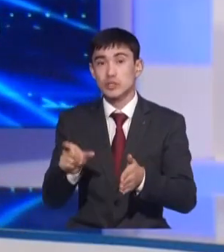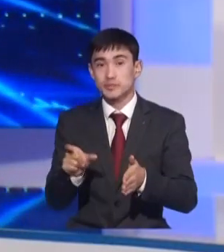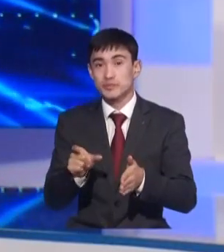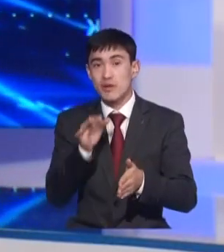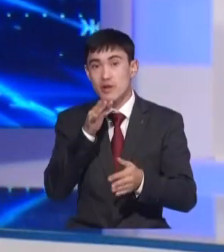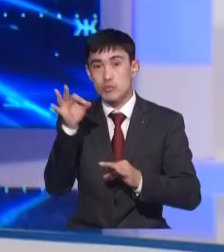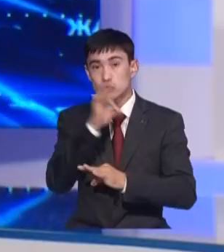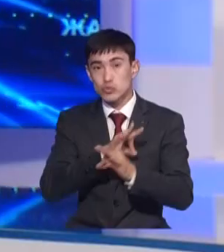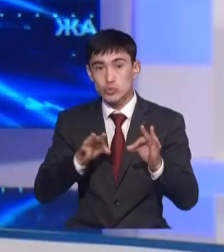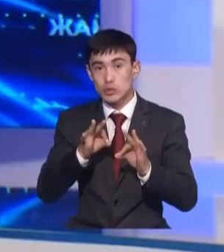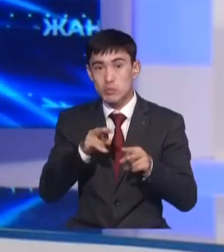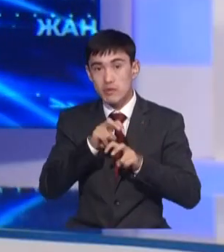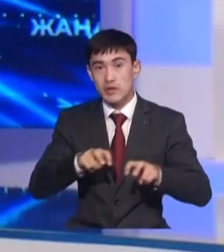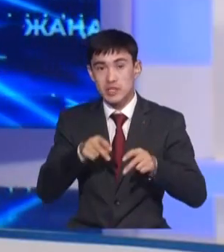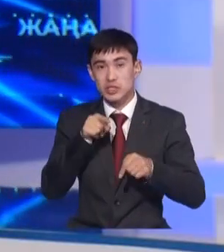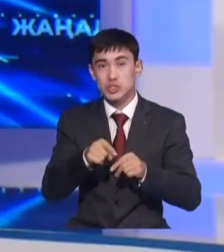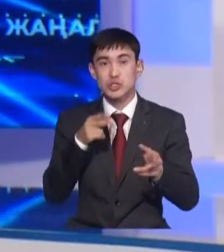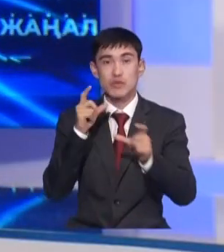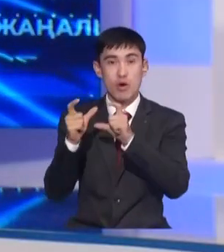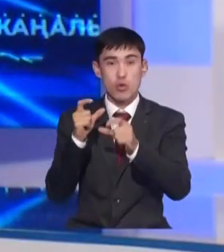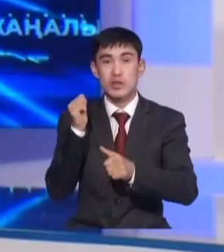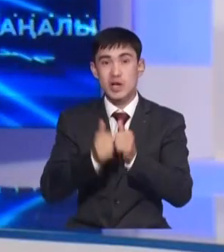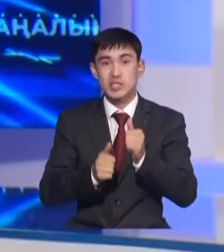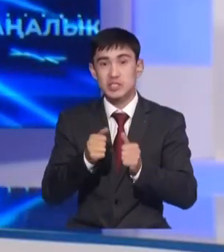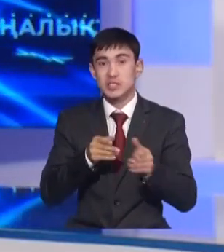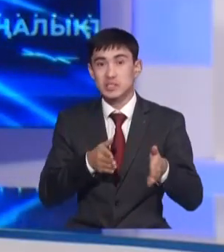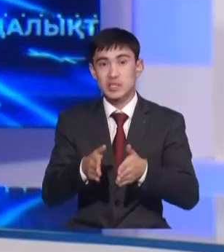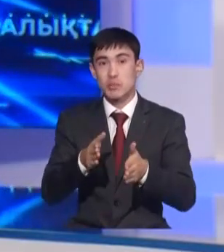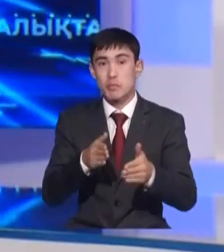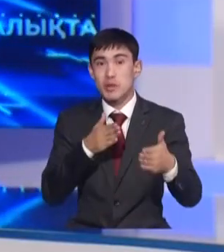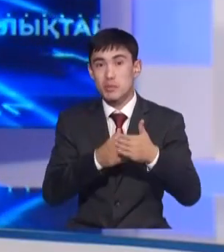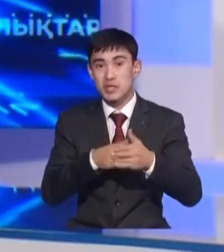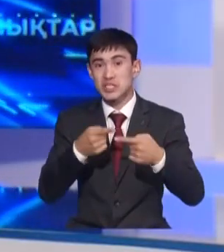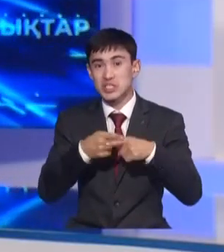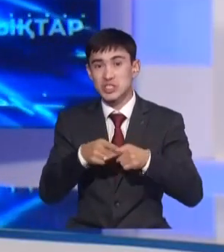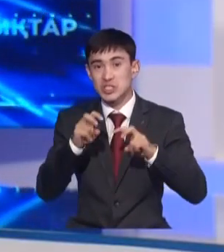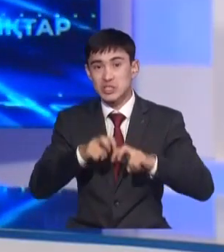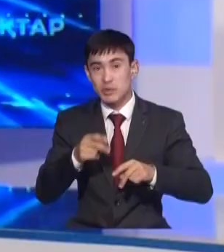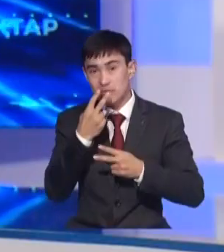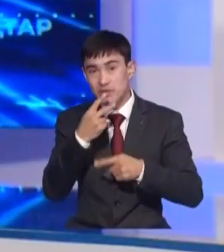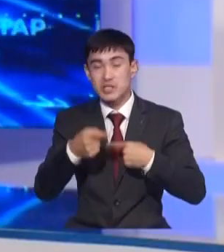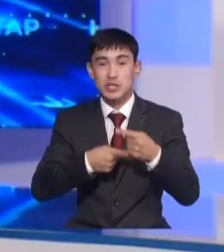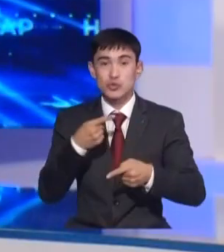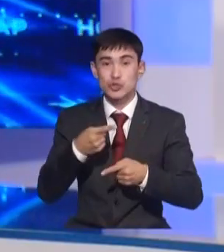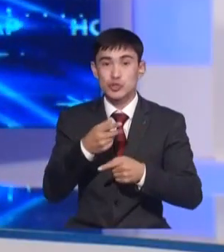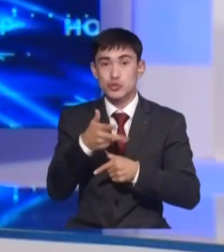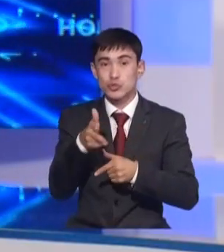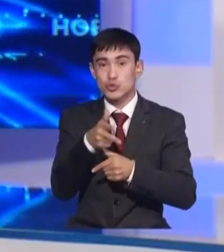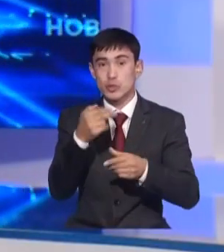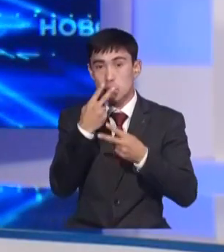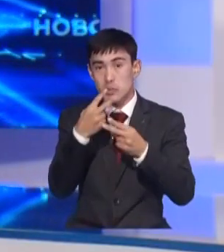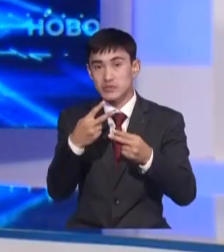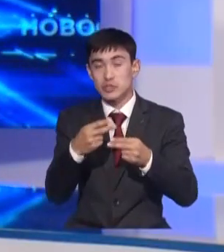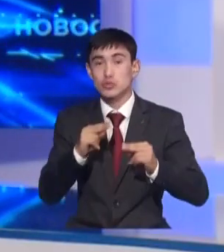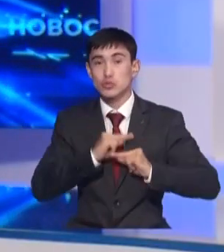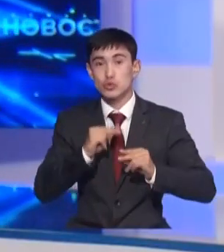время суток, они проверяют тысячи вагонов каждой из линий, дабы предотвратить технические неисправности. Следующий сюжет